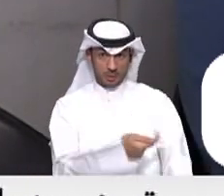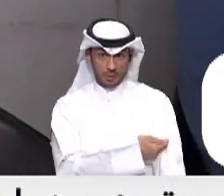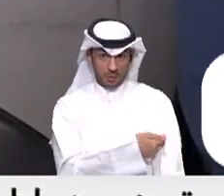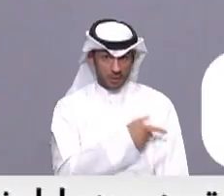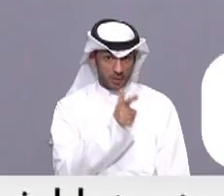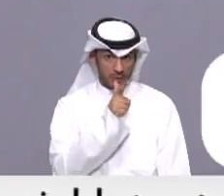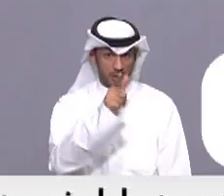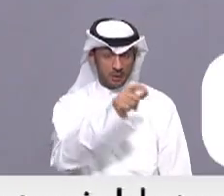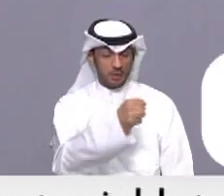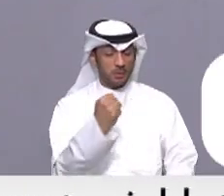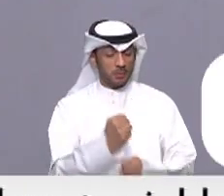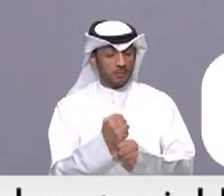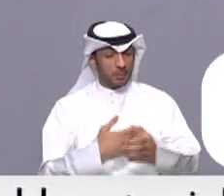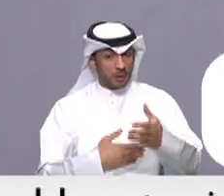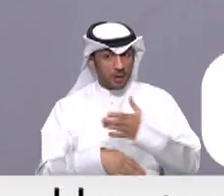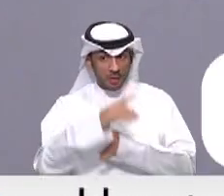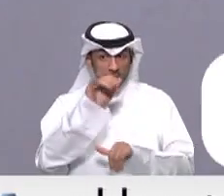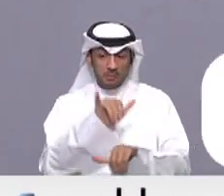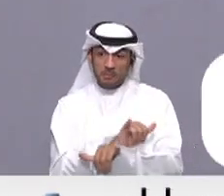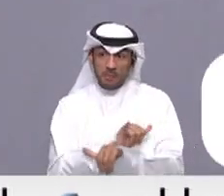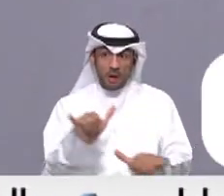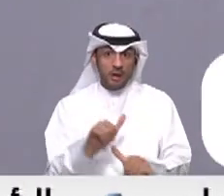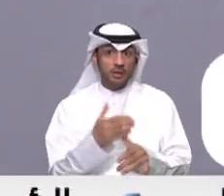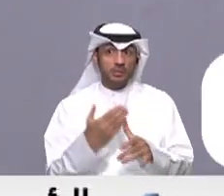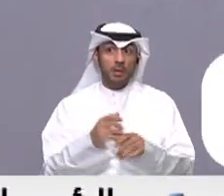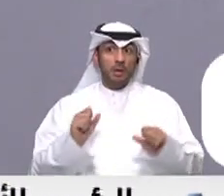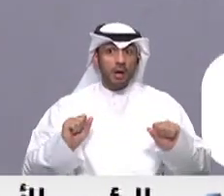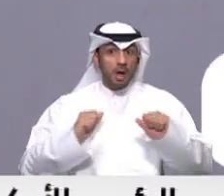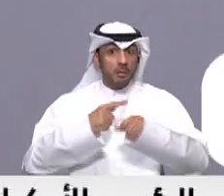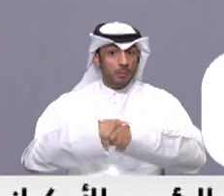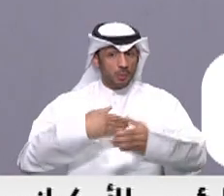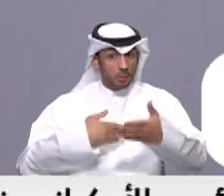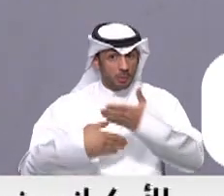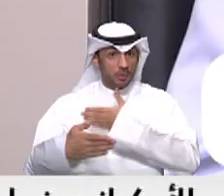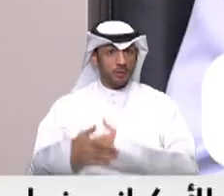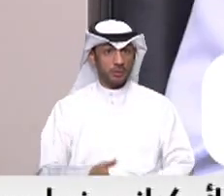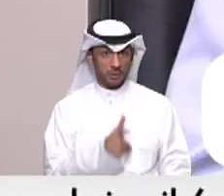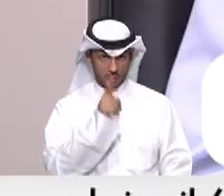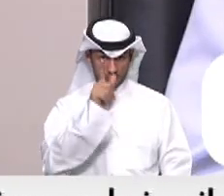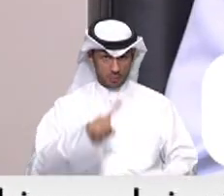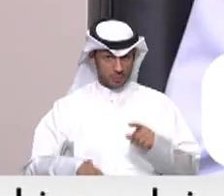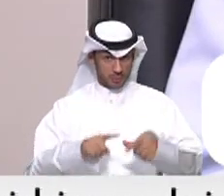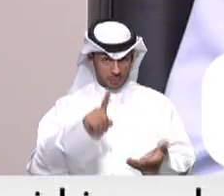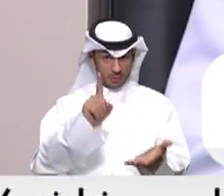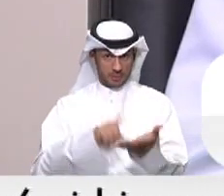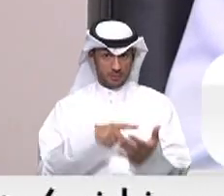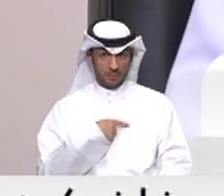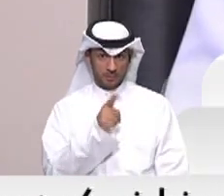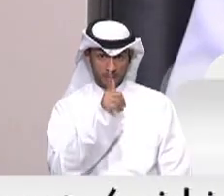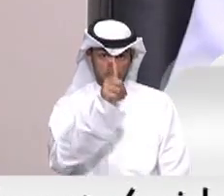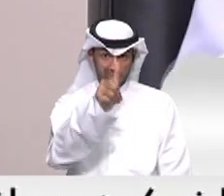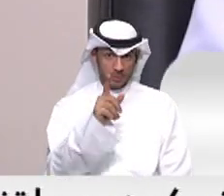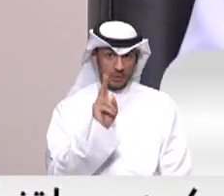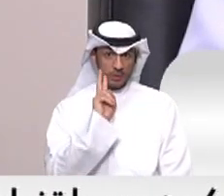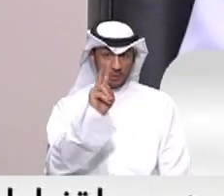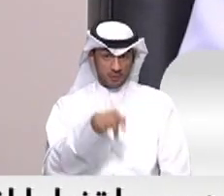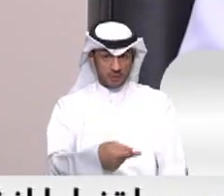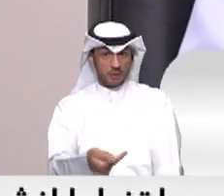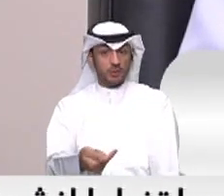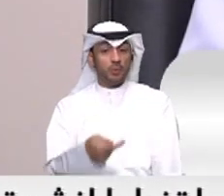يطول طويلا إذا طالت الحرب. في مشكلة حقيقية، نحن وزارة الصحة